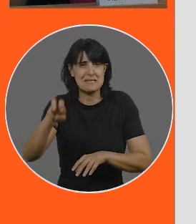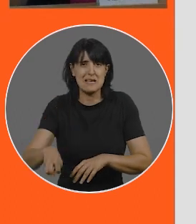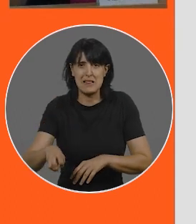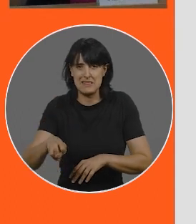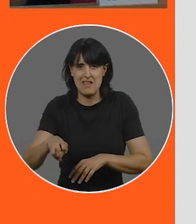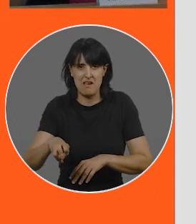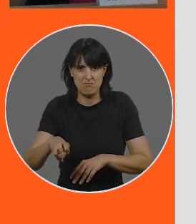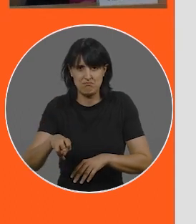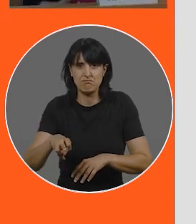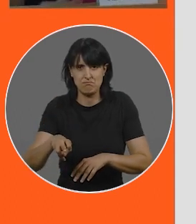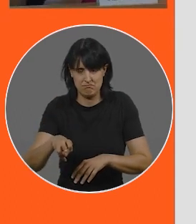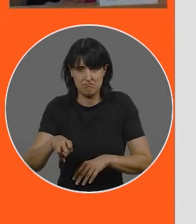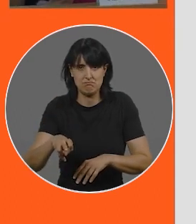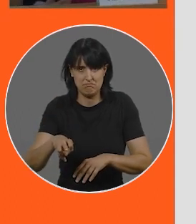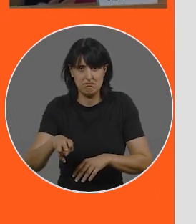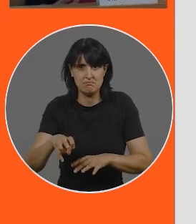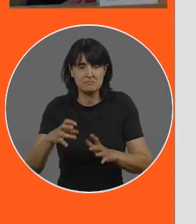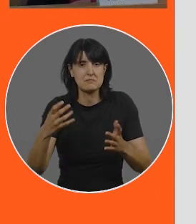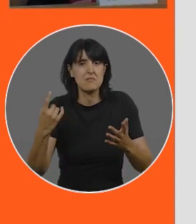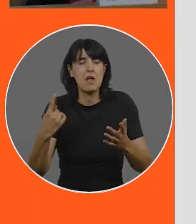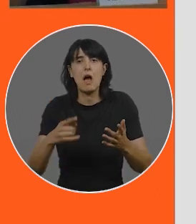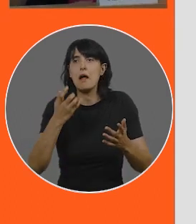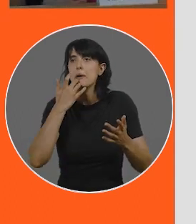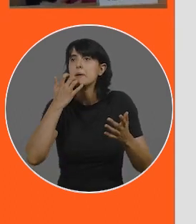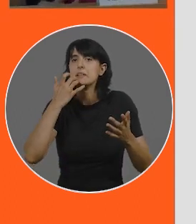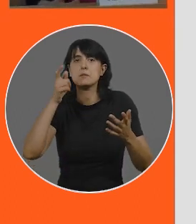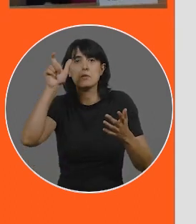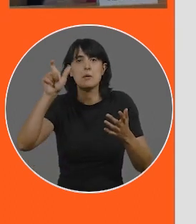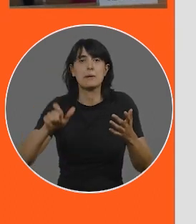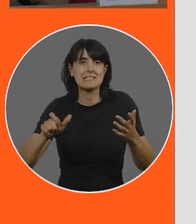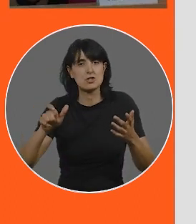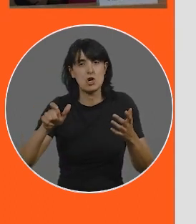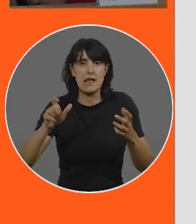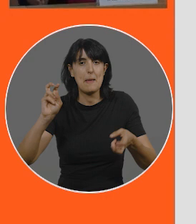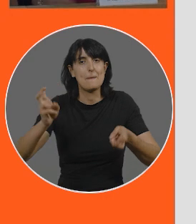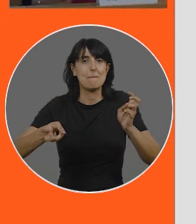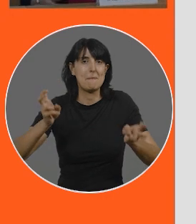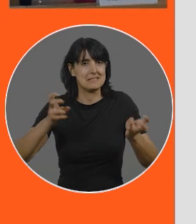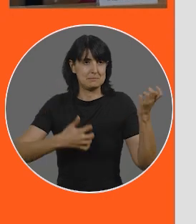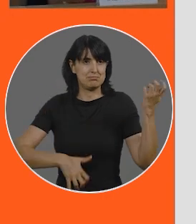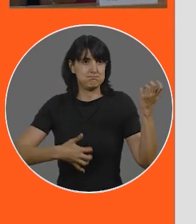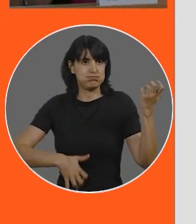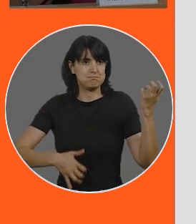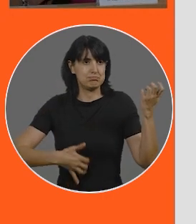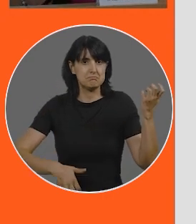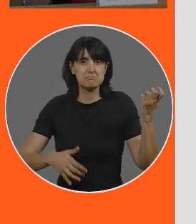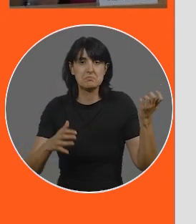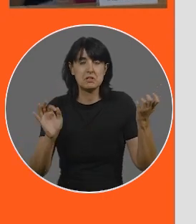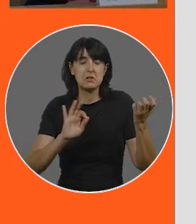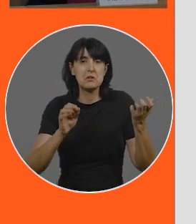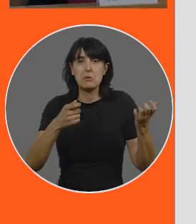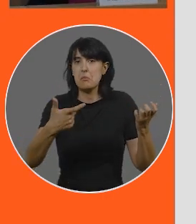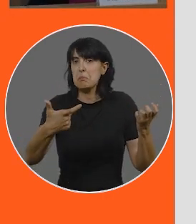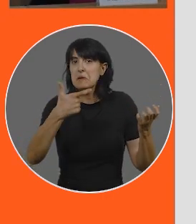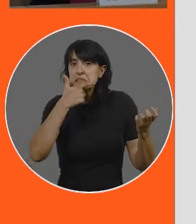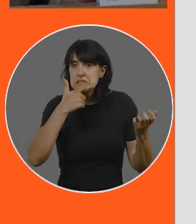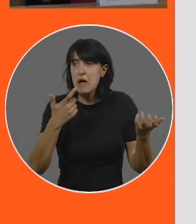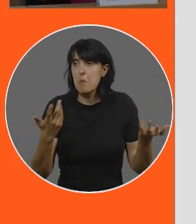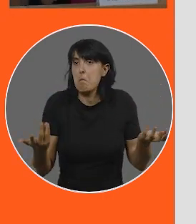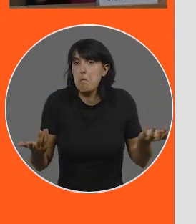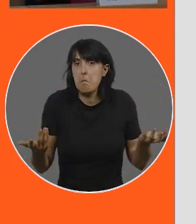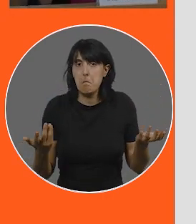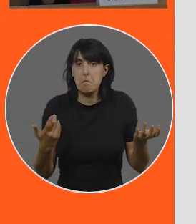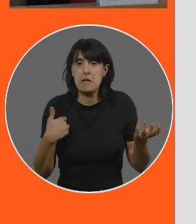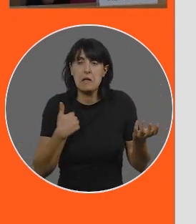O sigui, hi ha un carrusel que no té res a veure amb el que estic dient, hi ha uns mariachis que, bueno, a no ser que agafi jo ara una guitarra, tampoc té res a veure, i hi ha una pizza